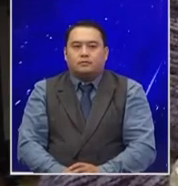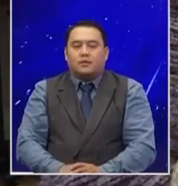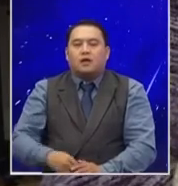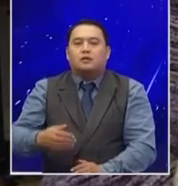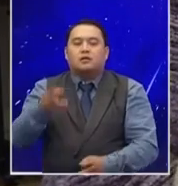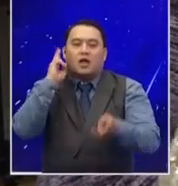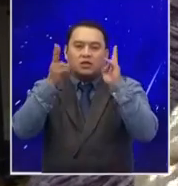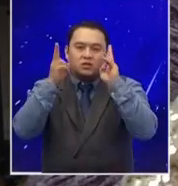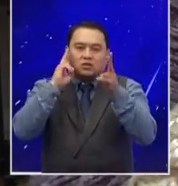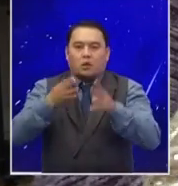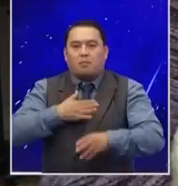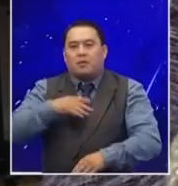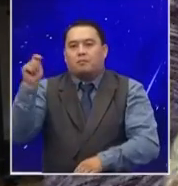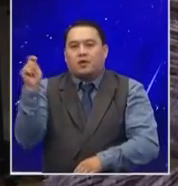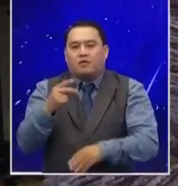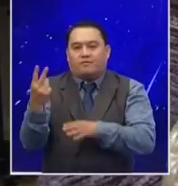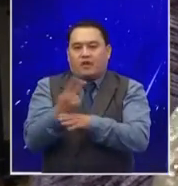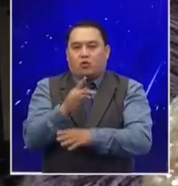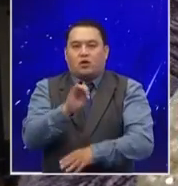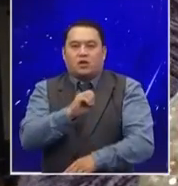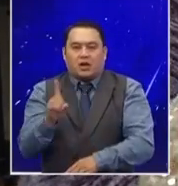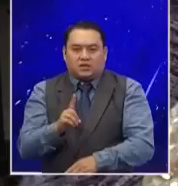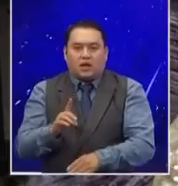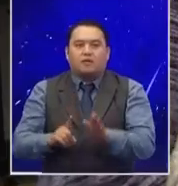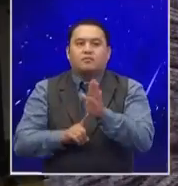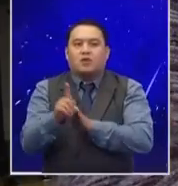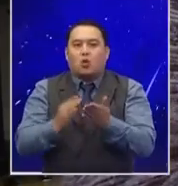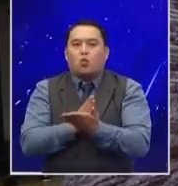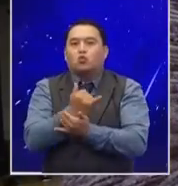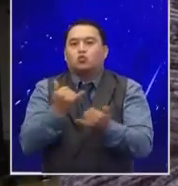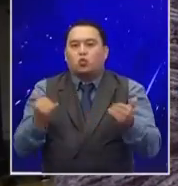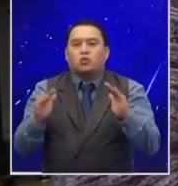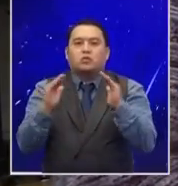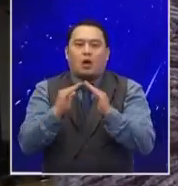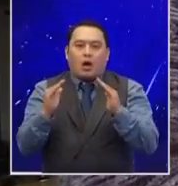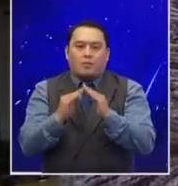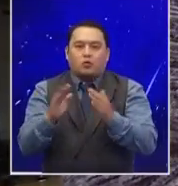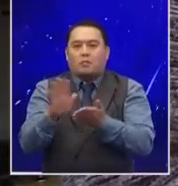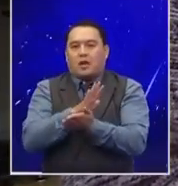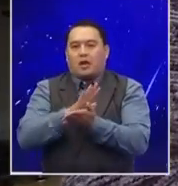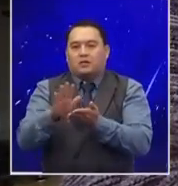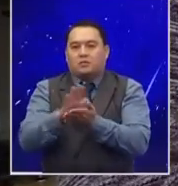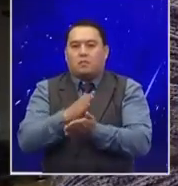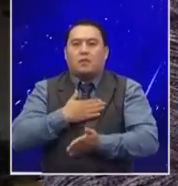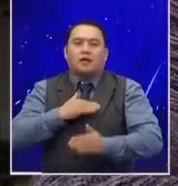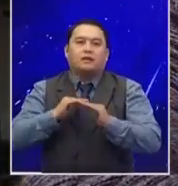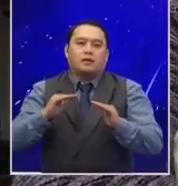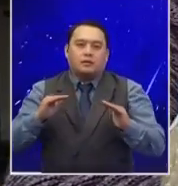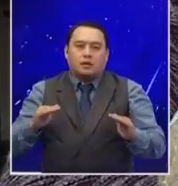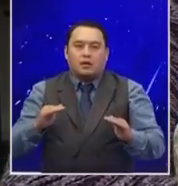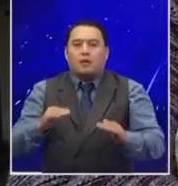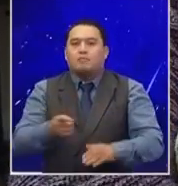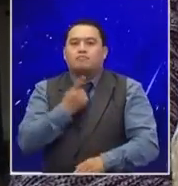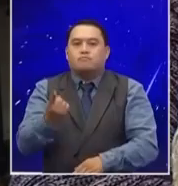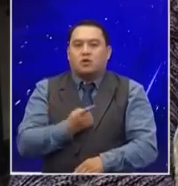На стрижку к Санжару мы приходим уже во второй раз. Изначально он оказывал нам услуги на дому, причем бесплатно стриг моих детей. Об этом